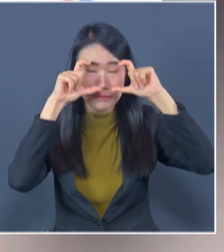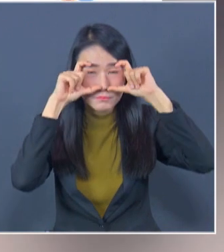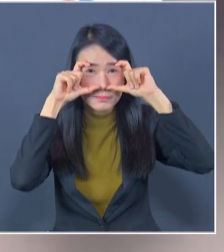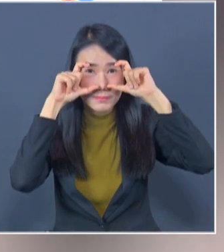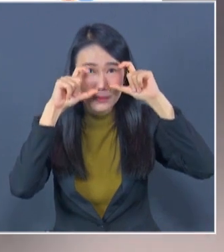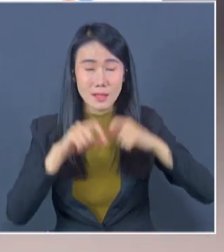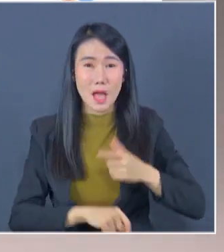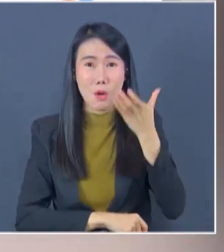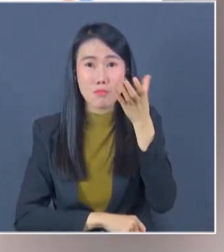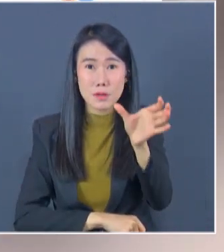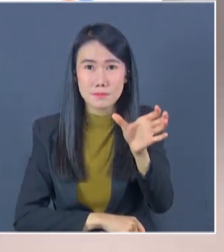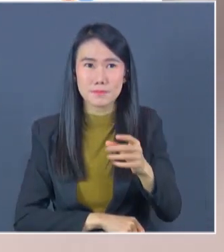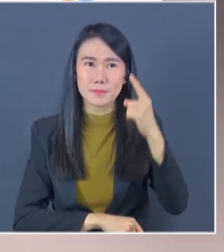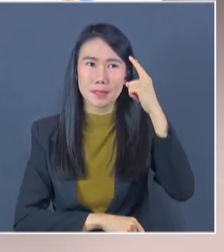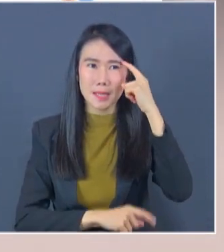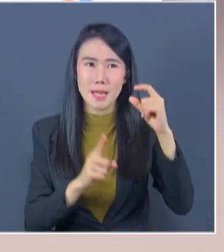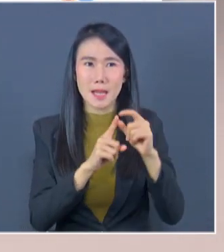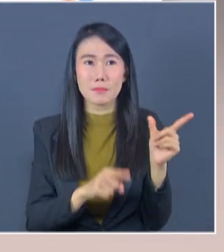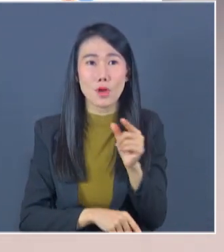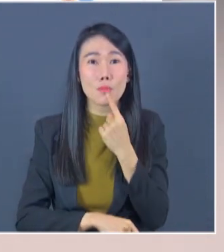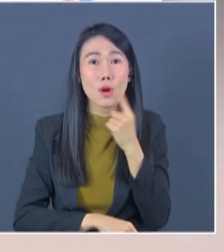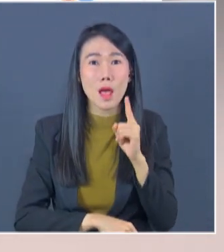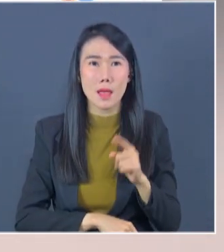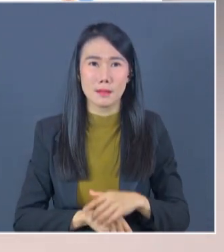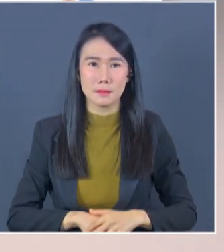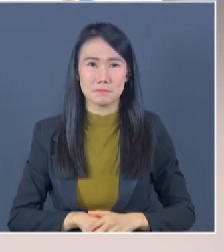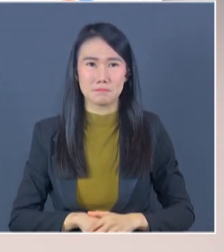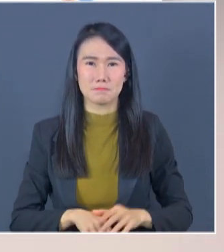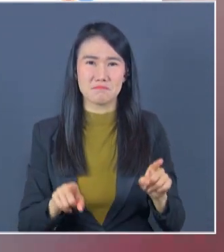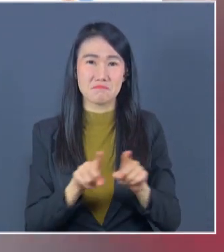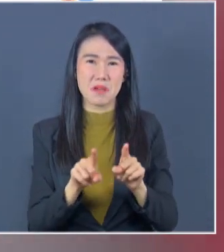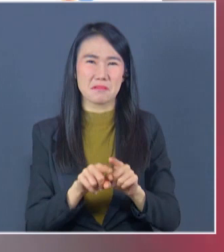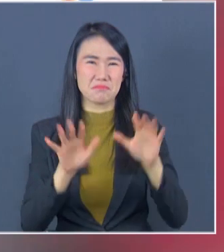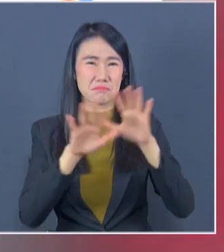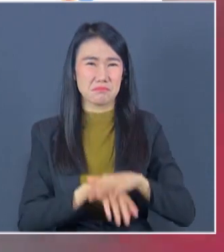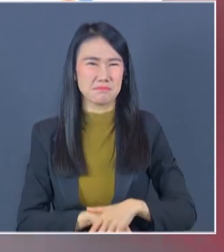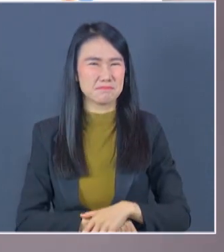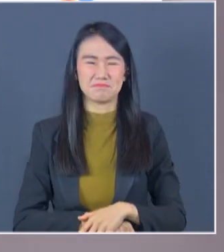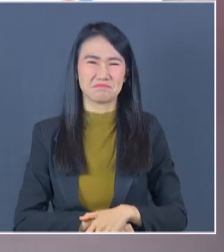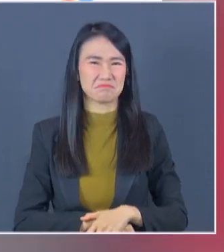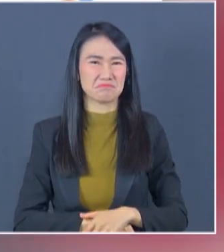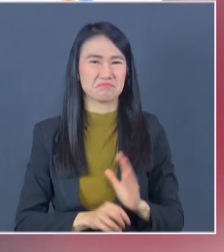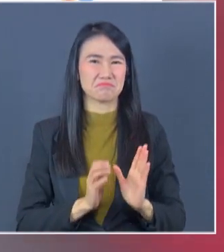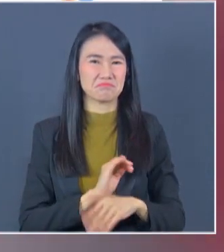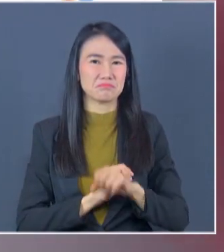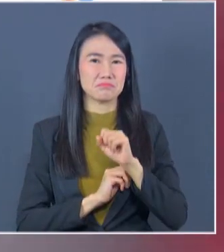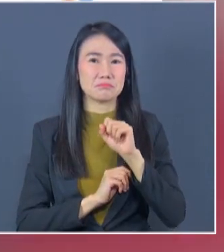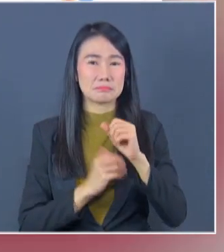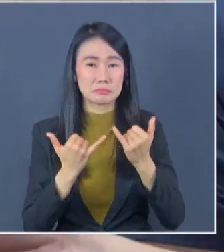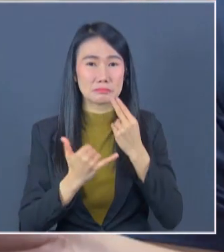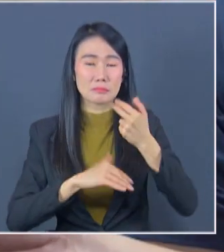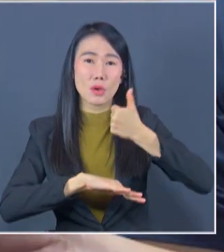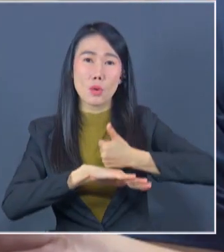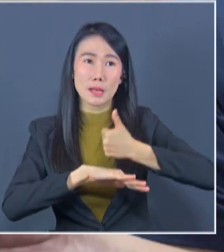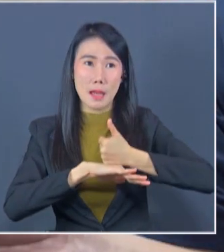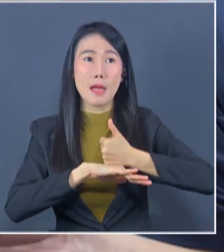นี้เขียนสั้นๆเอาไว้บอกว่าอย่างนี้เนี่ยไม่แมนขณะที่ล่าสุดนะครับทางผบ.ตร.